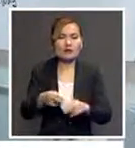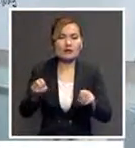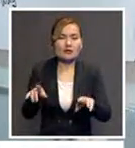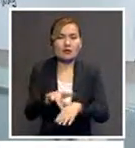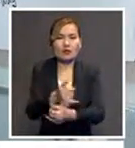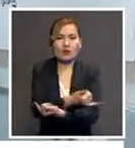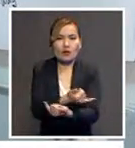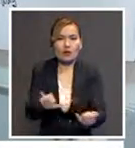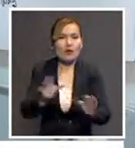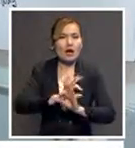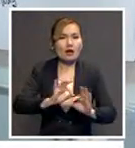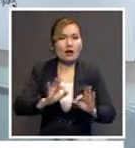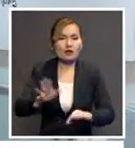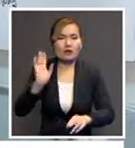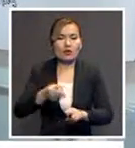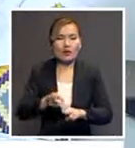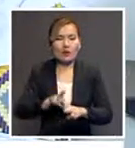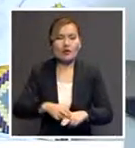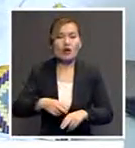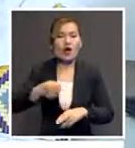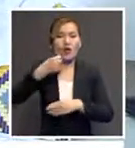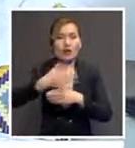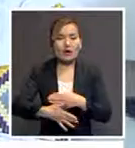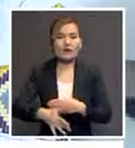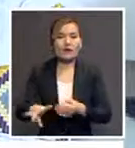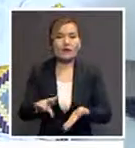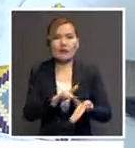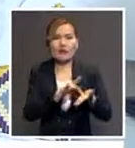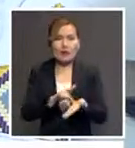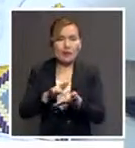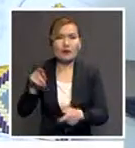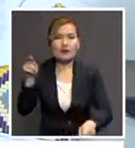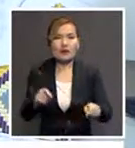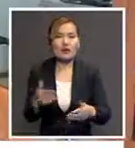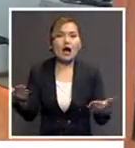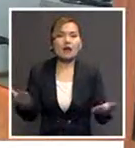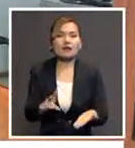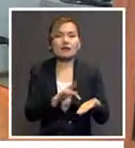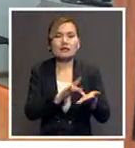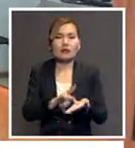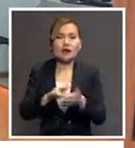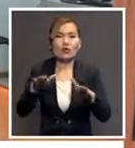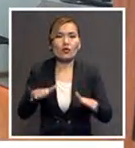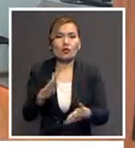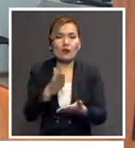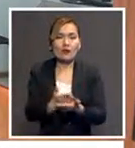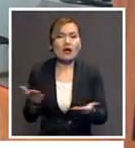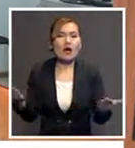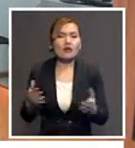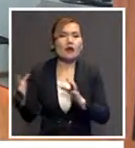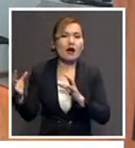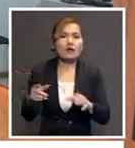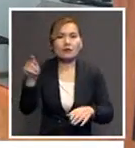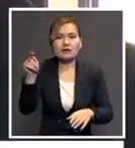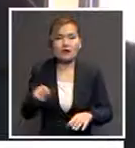береді. Әсіресе шетелдік туристер осы орталықтағы веб-портал арқылы аймақта нендей саяхат орны бар, оған қалай жетуге болатынын алдын ала